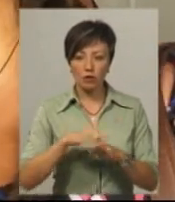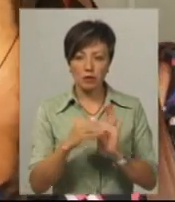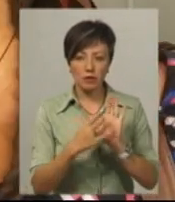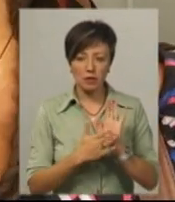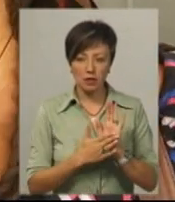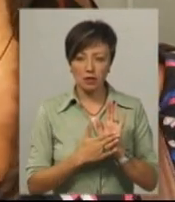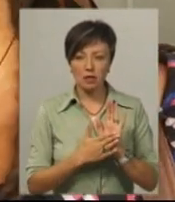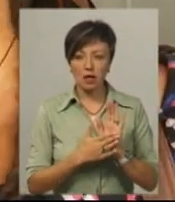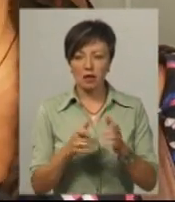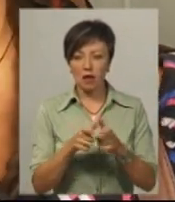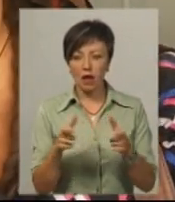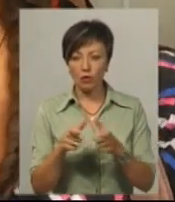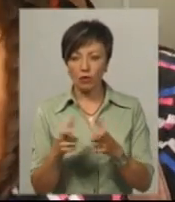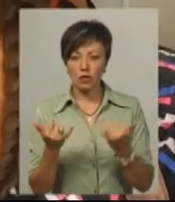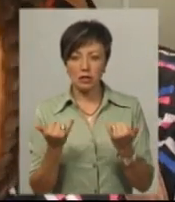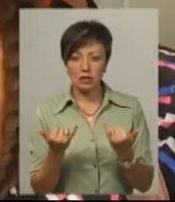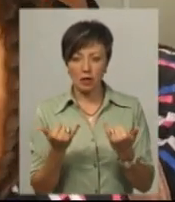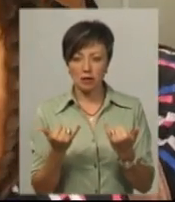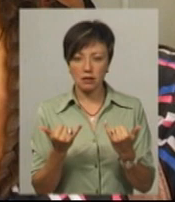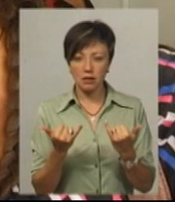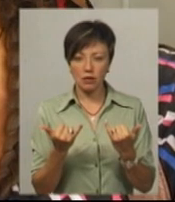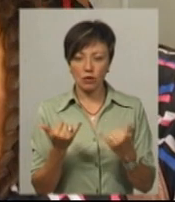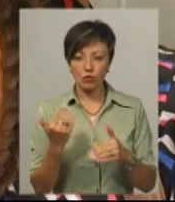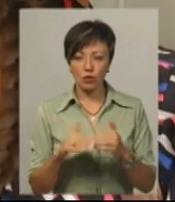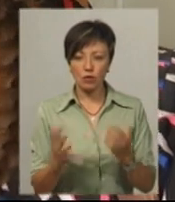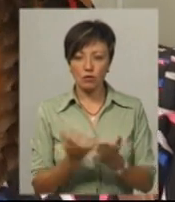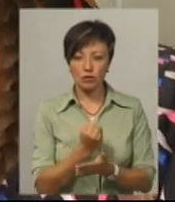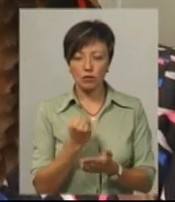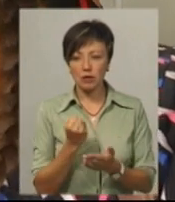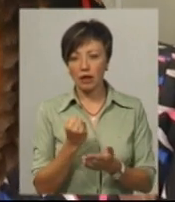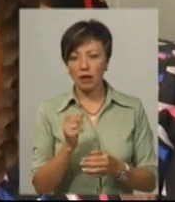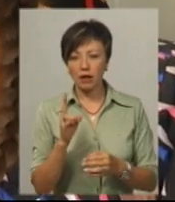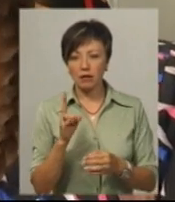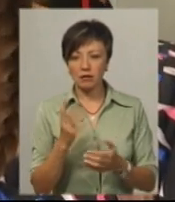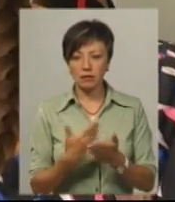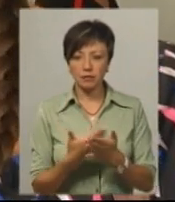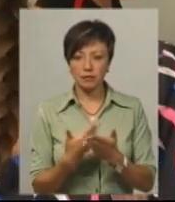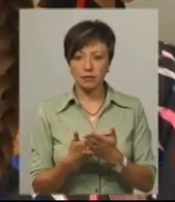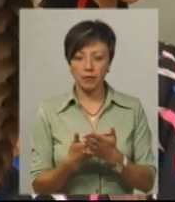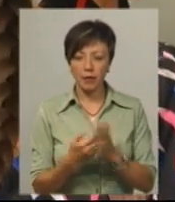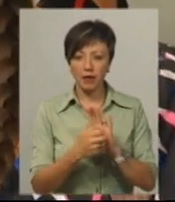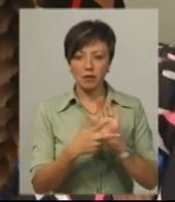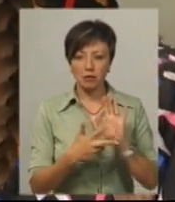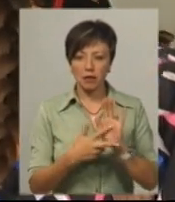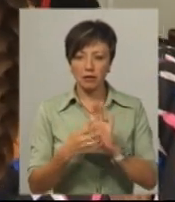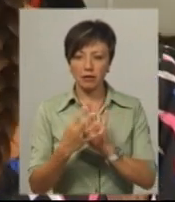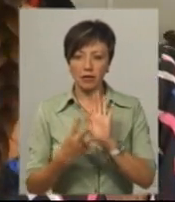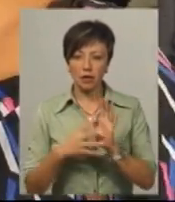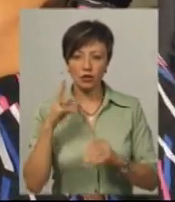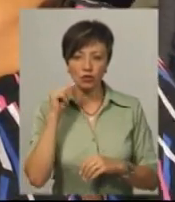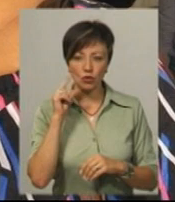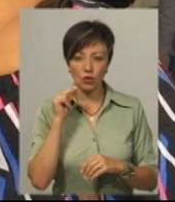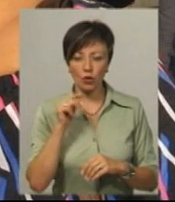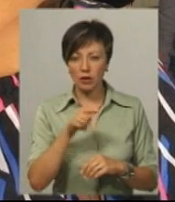онлайн-талончики зараз вже виходять на яке там, на в районі 18-19 числа.